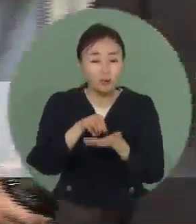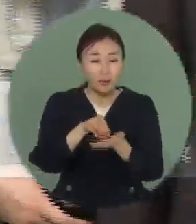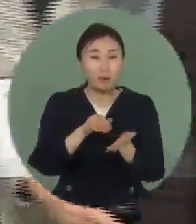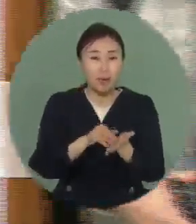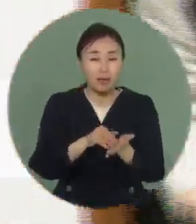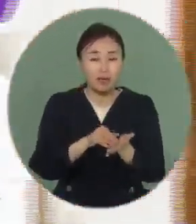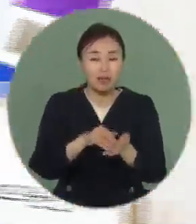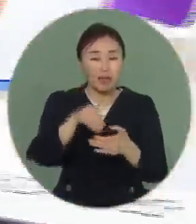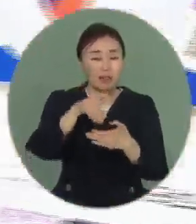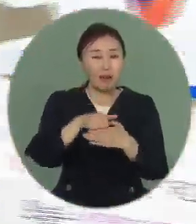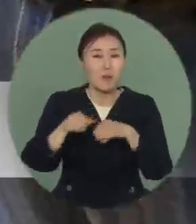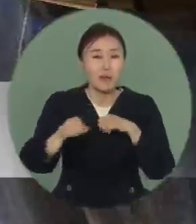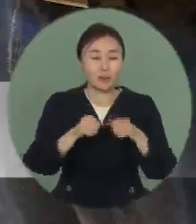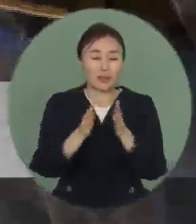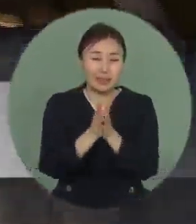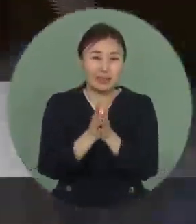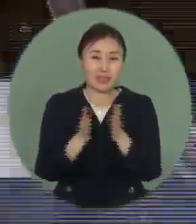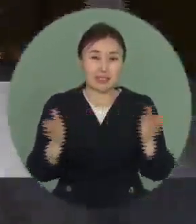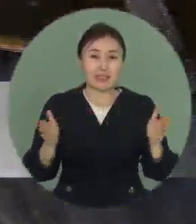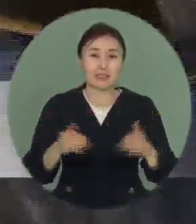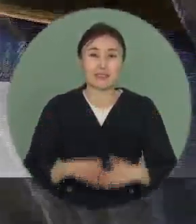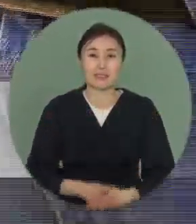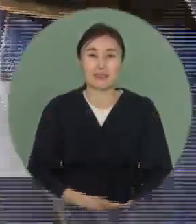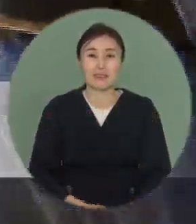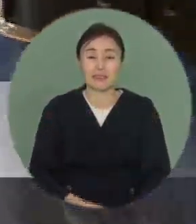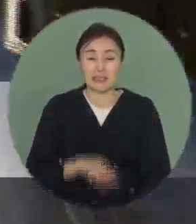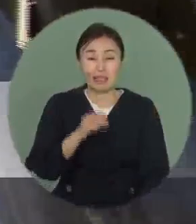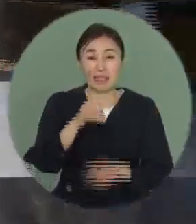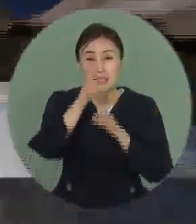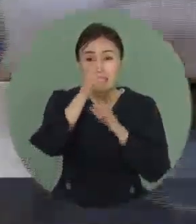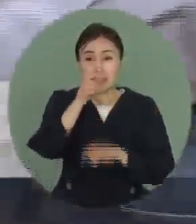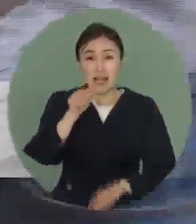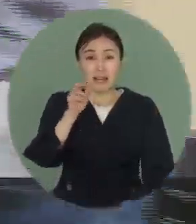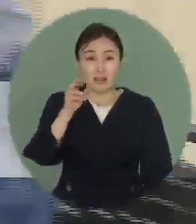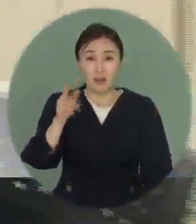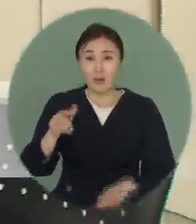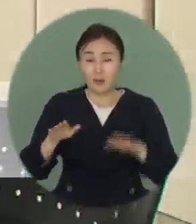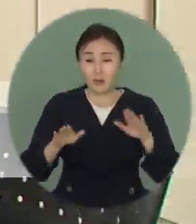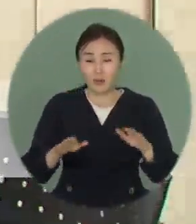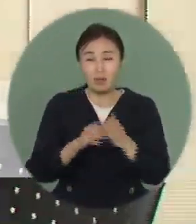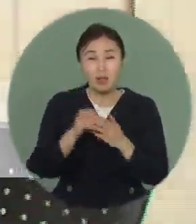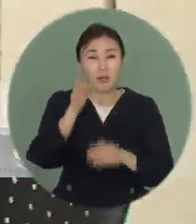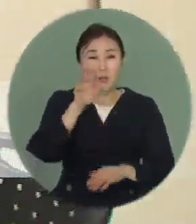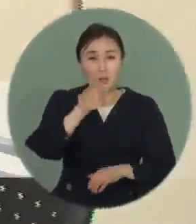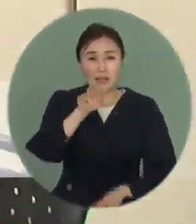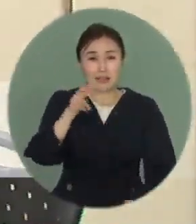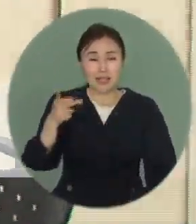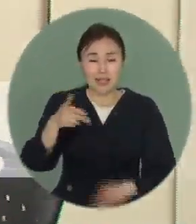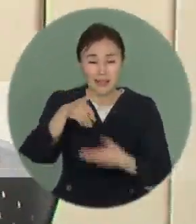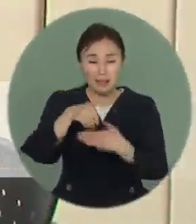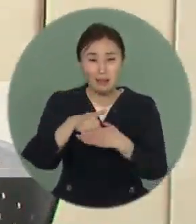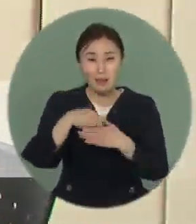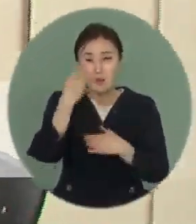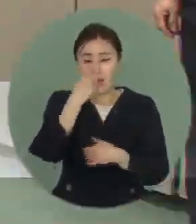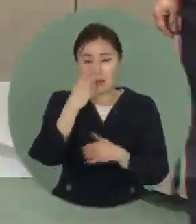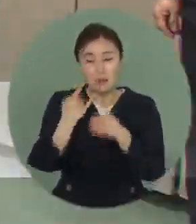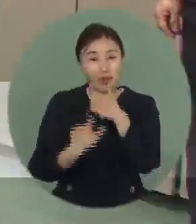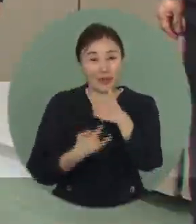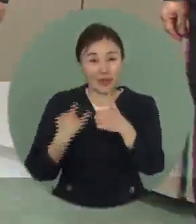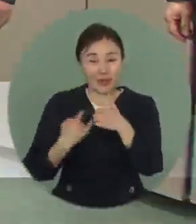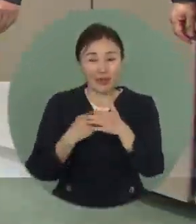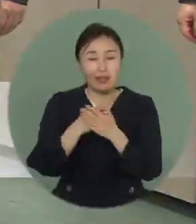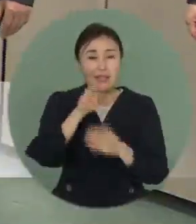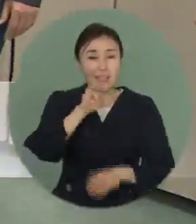본격적인 선거 운동에 들어갔습니다 이낙연 대표는 오늘 광상구 선거관리위원회에서 22대